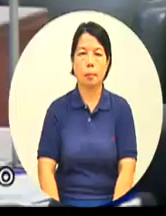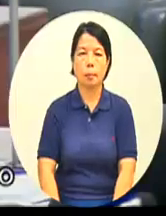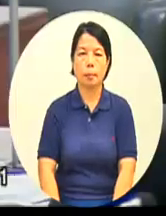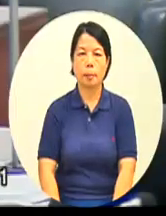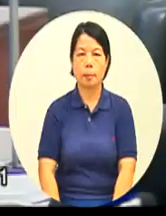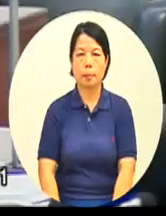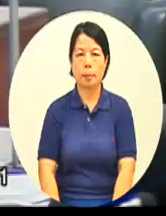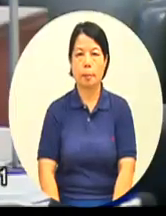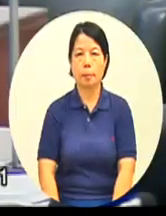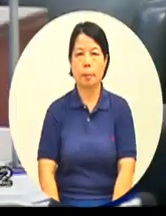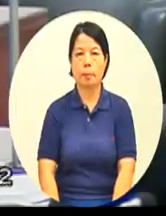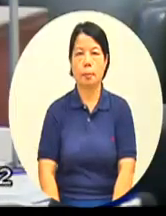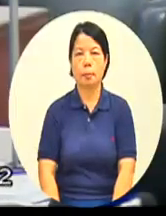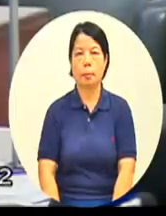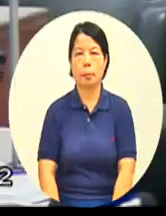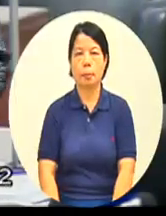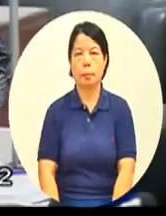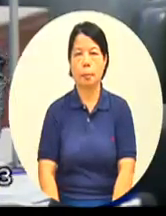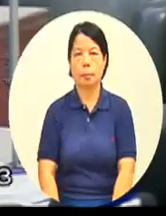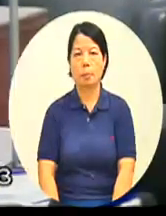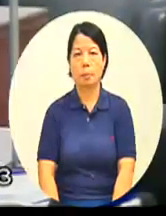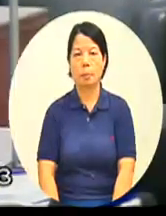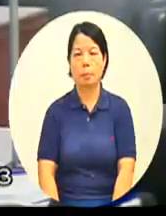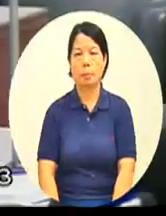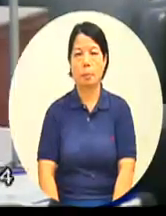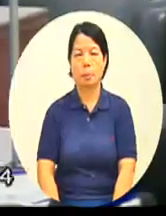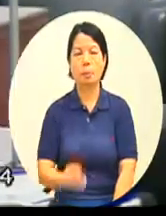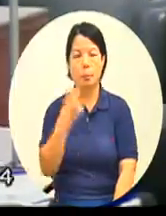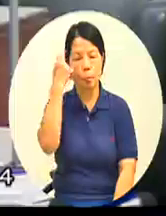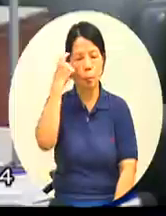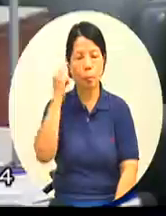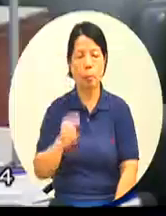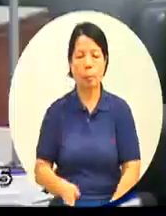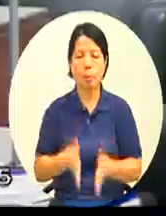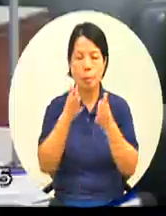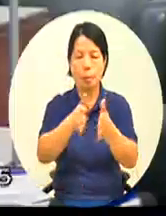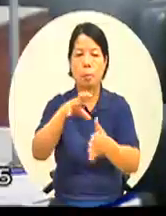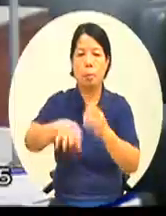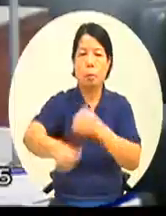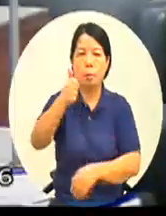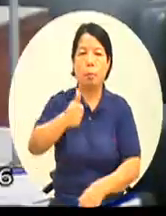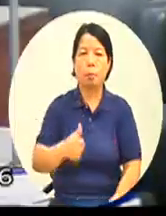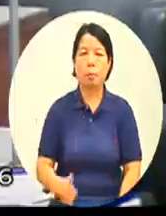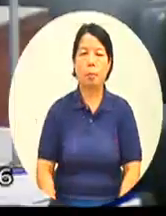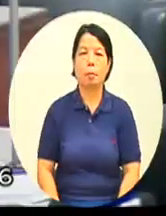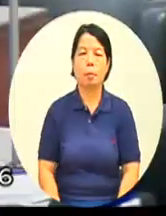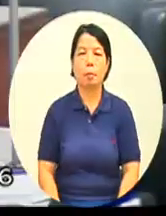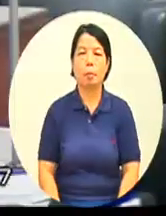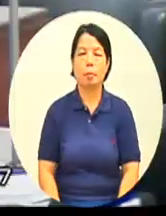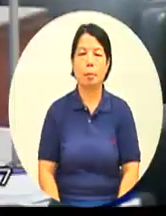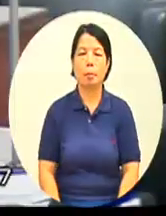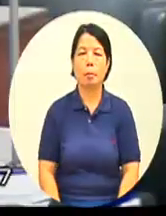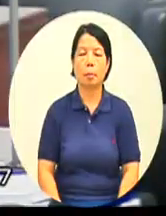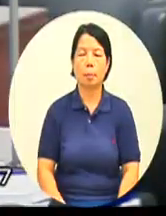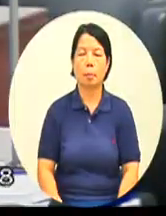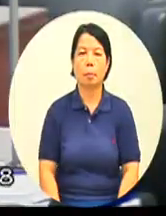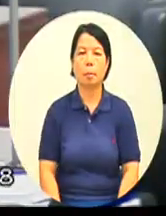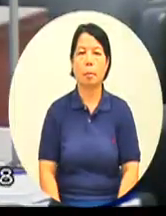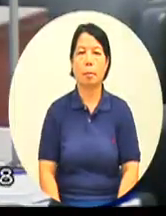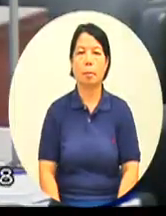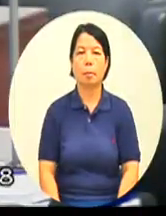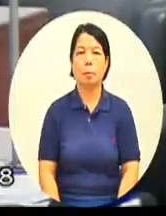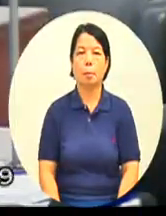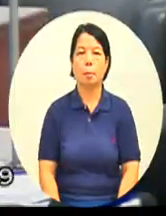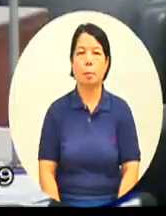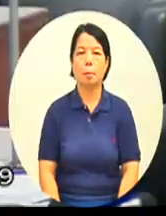好，一分钟。 我想针对刚刚局长，您先请坐，没有关系。我想针对刚刚局长在